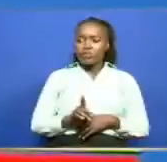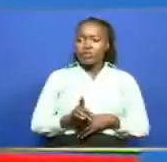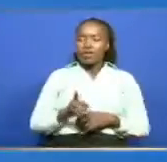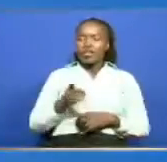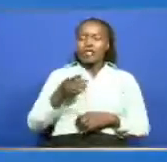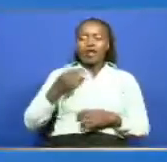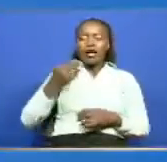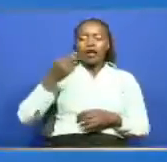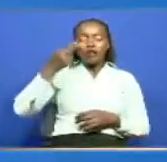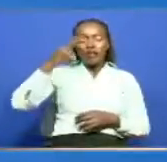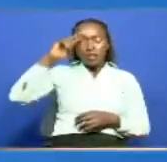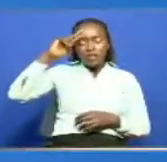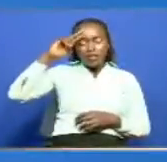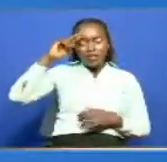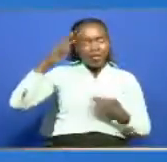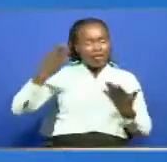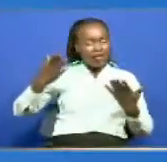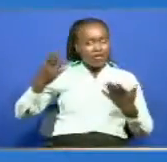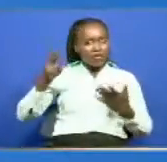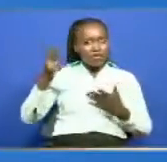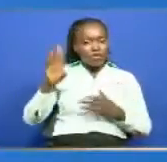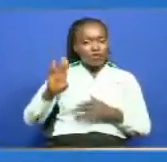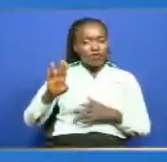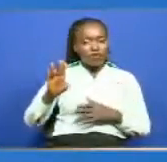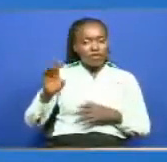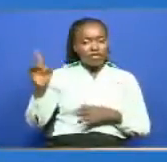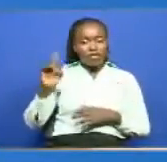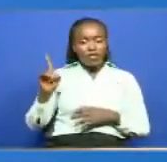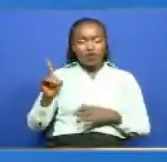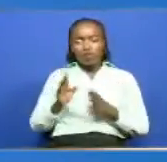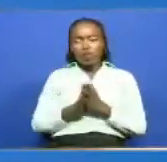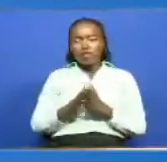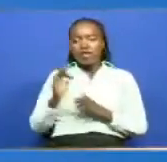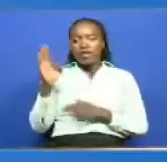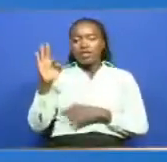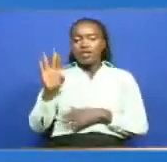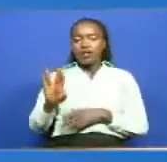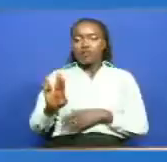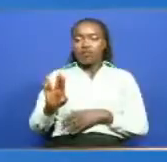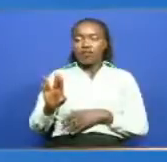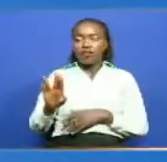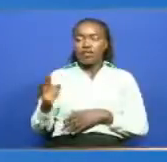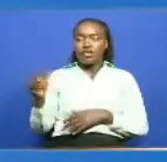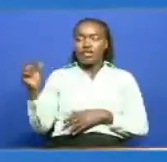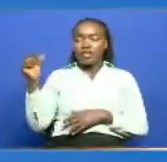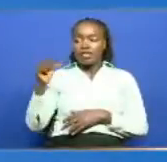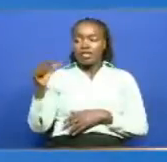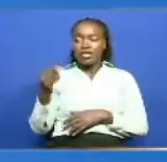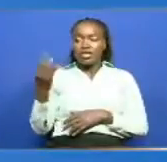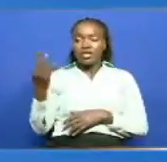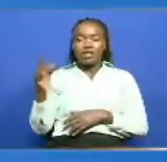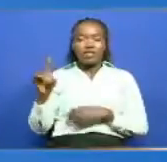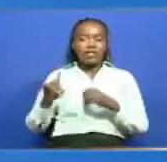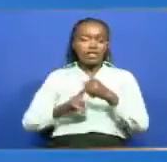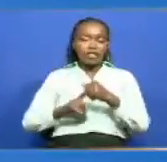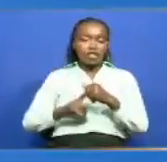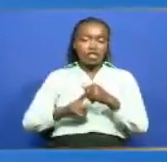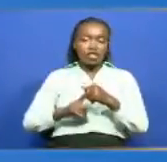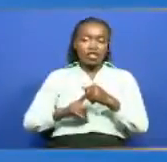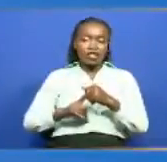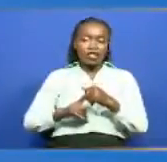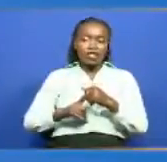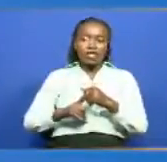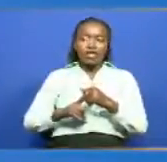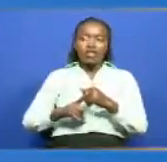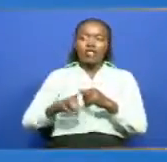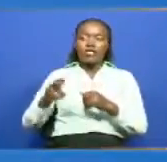joto vitafikia nyuzi 24 hapa Nairobi, 34 katika sehemu za Garissa, 36 katika maeneo